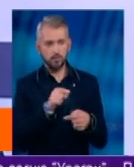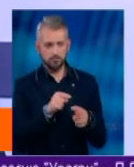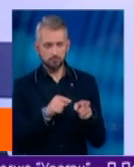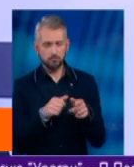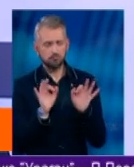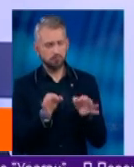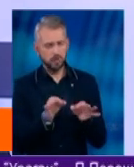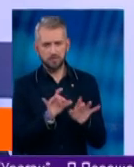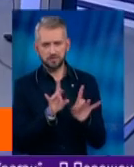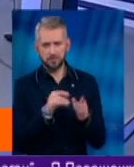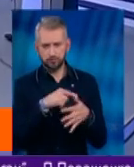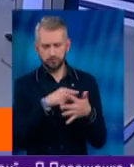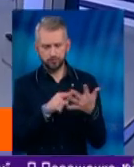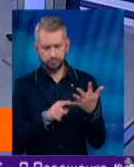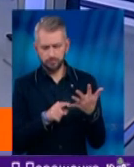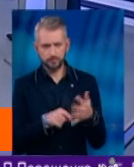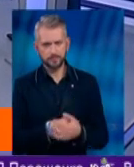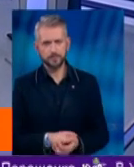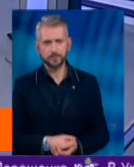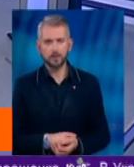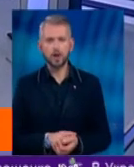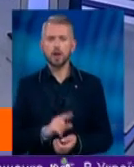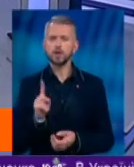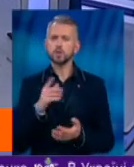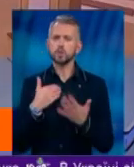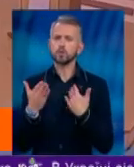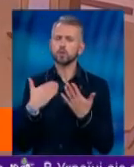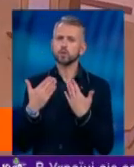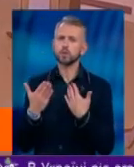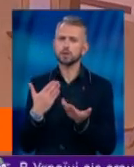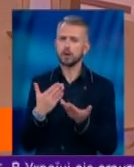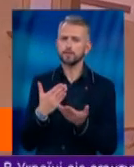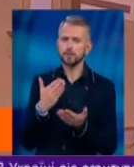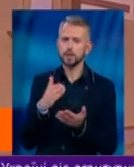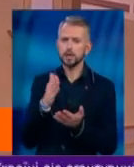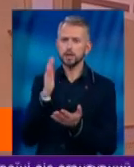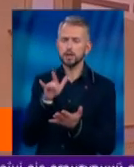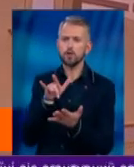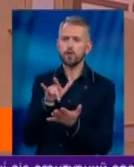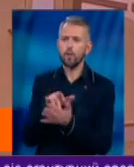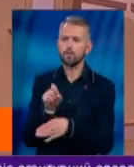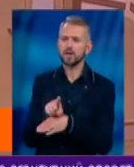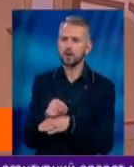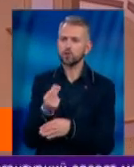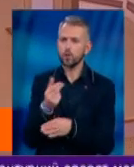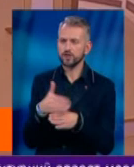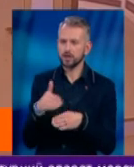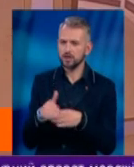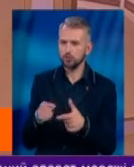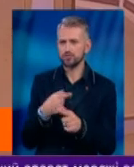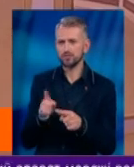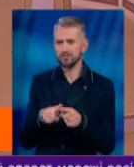факты, вот это имеет место. А что стосується цільового призначення коштів кредиту? Чи це